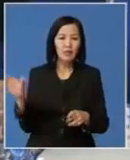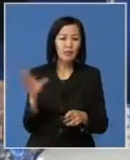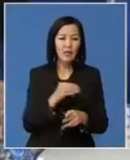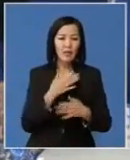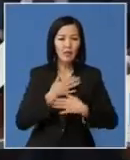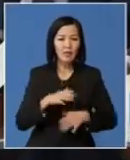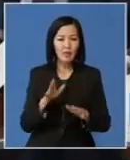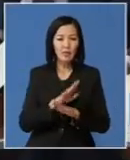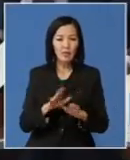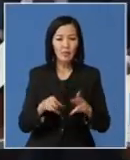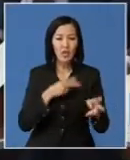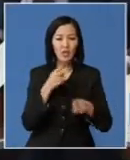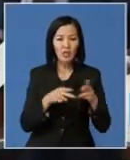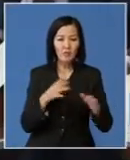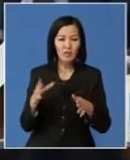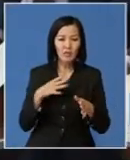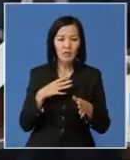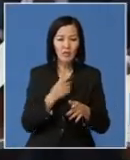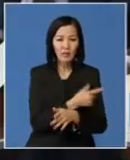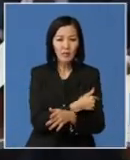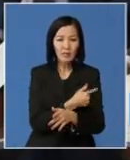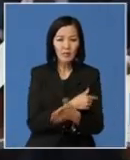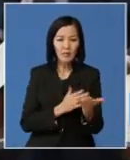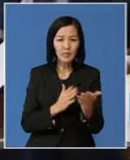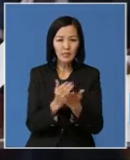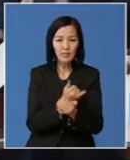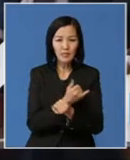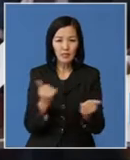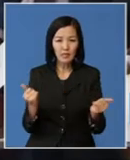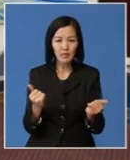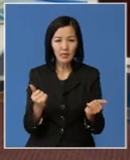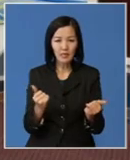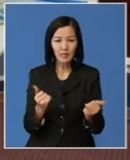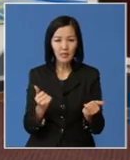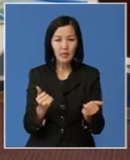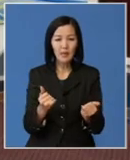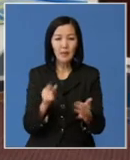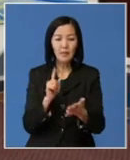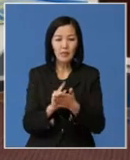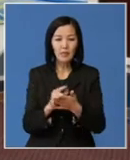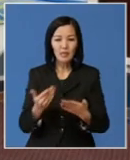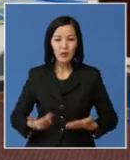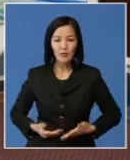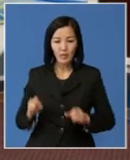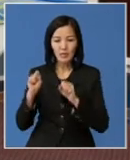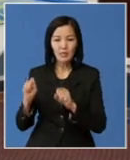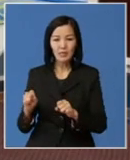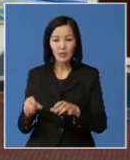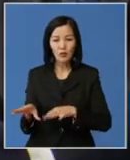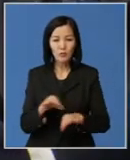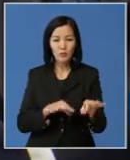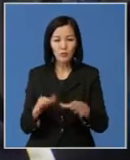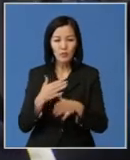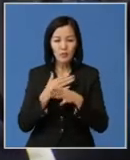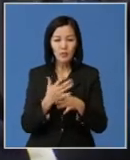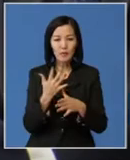осы жерге келді. Медициналық қызмет сапасын жақсартуға міндетті әлеуметтік сақтандыру жобасы сеп болмақ. Осыған дейін облыстағы 400 мыңнан аса адамнан 5